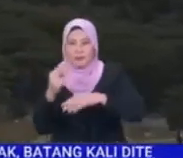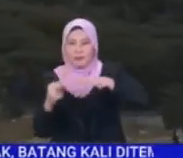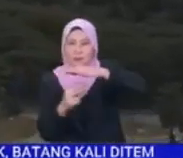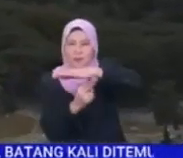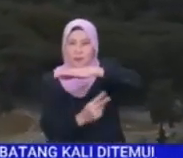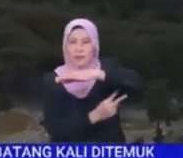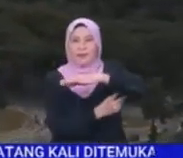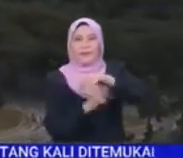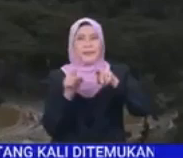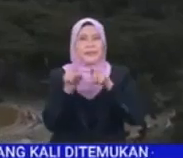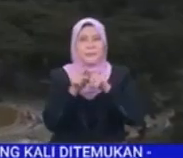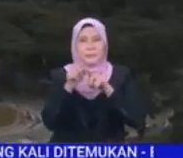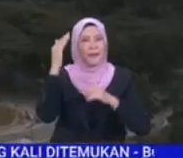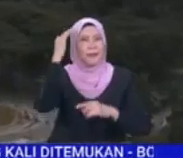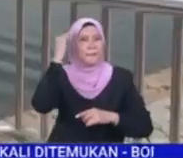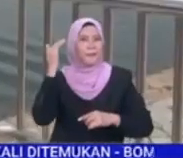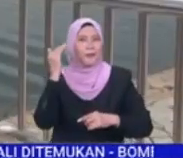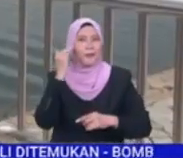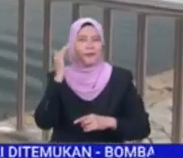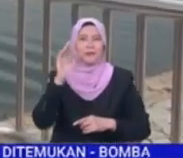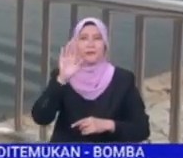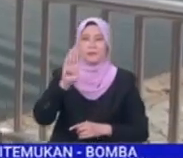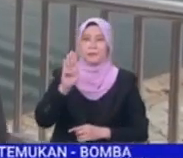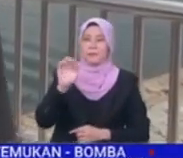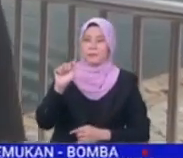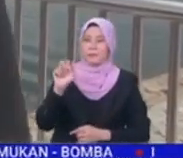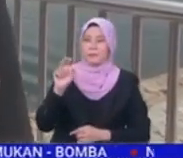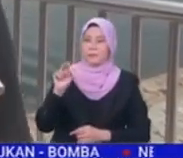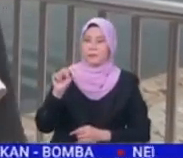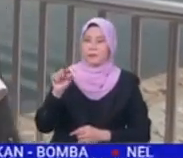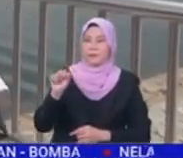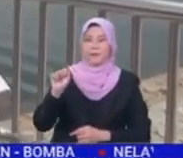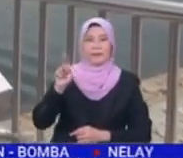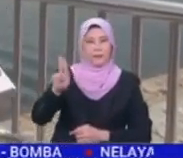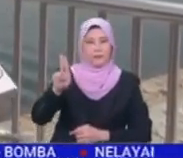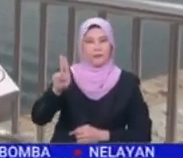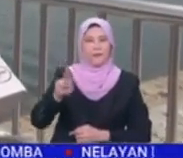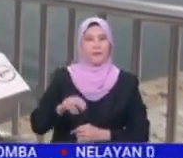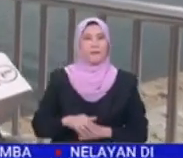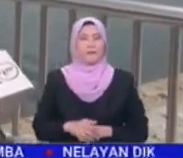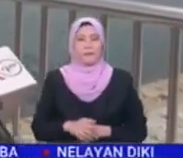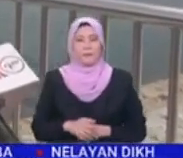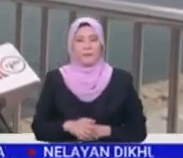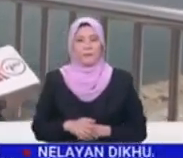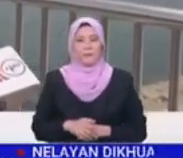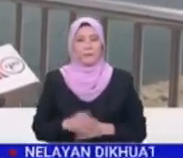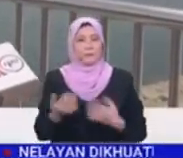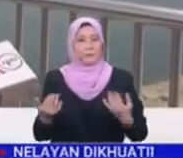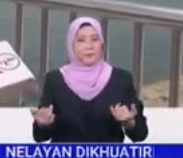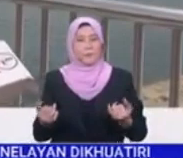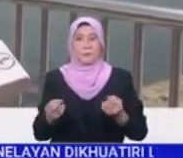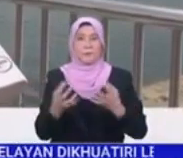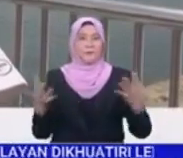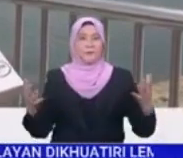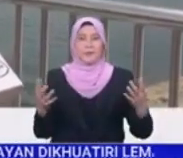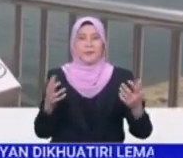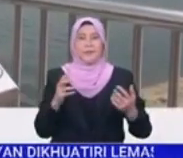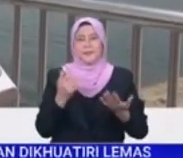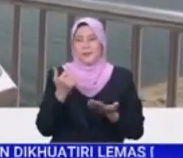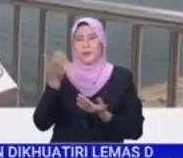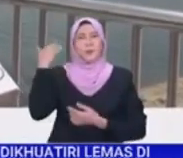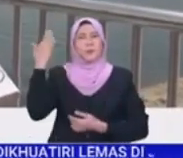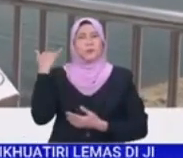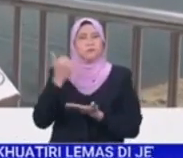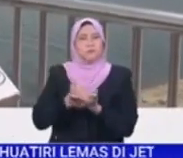berbentuk kepala bangau sektor pelancongan buka kita rasa panjang sikitah langkah kita untuk berjalan terperak kat rumah